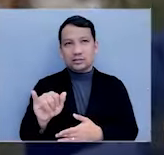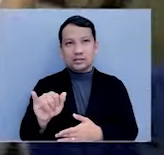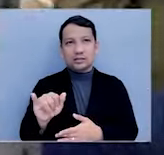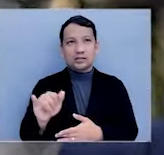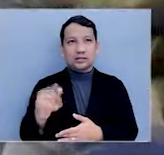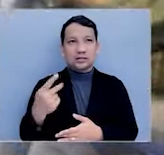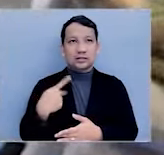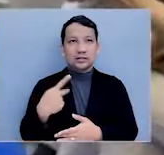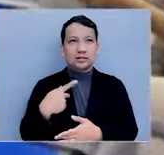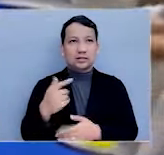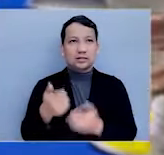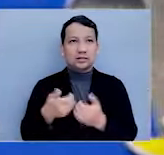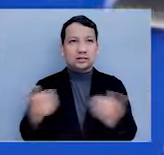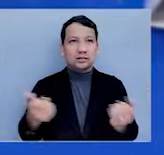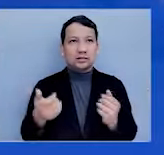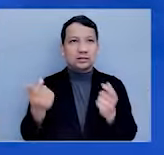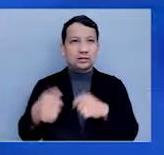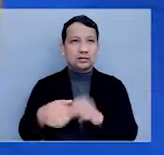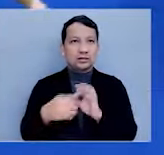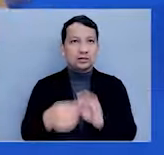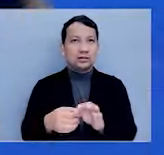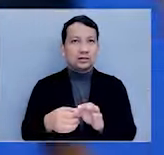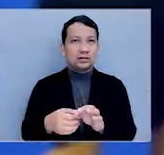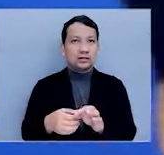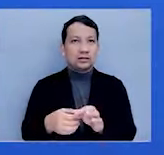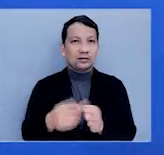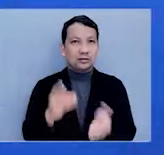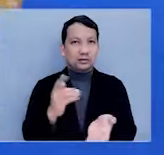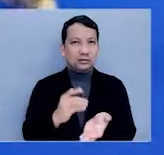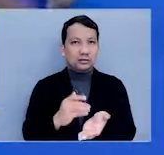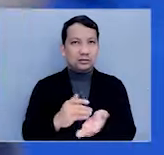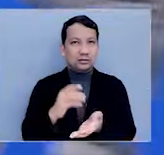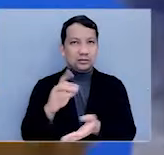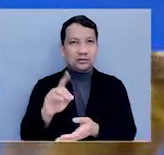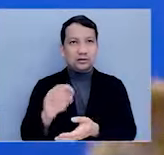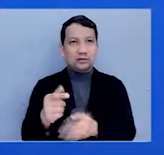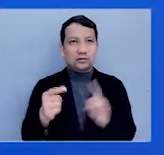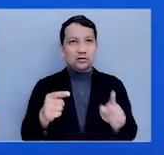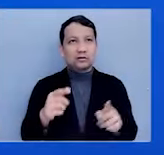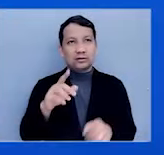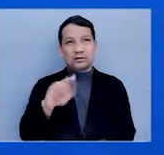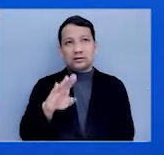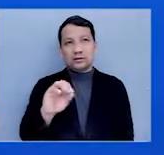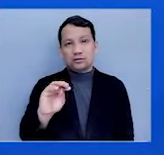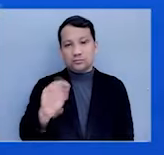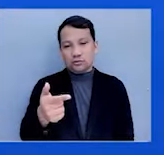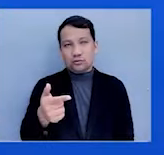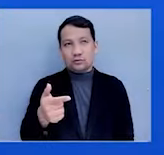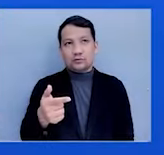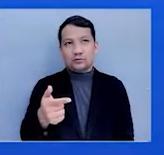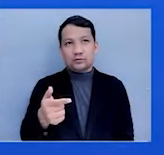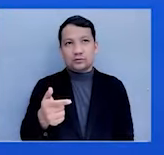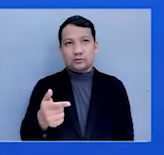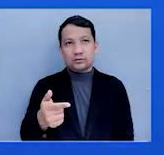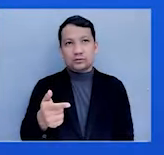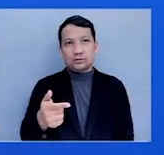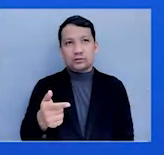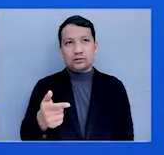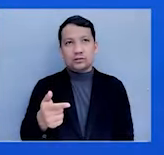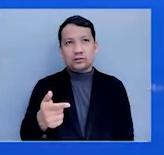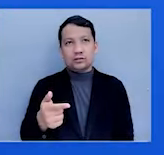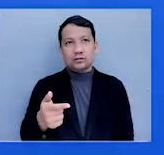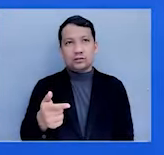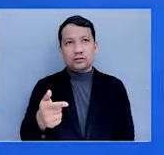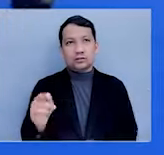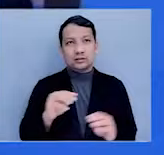siyang separate na event para sa mga ganong dogs. Etong kay Dalbong is, ay, kung makikita nyo, parang nag-run kami. Sine-check dyan yung movement.